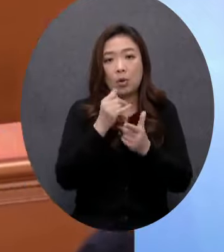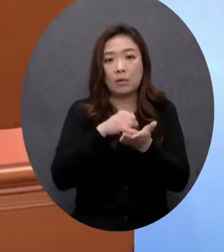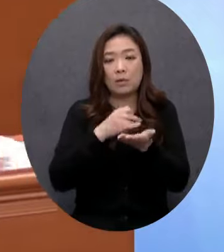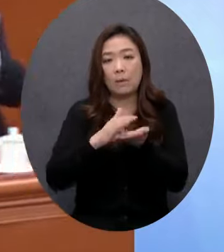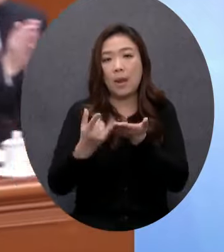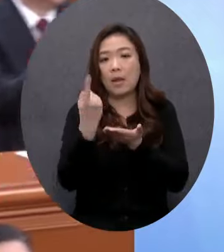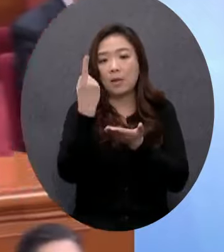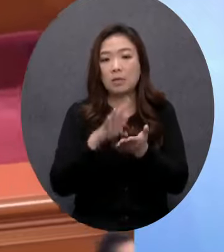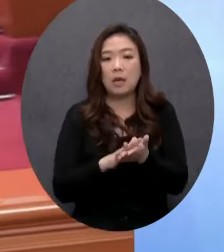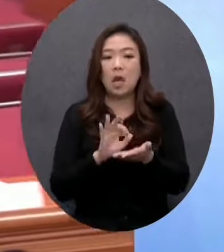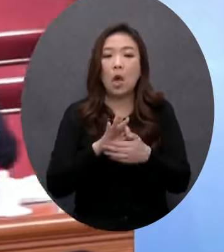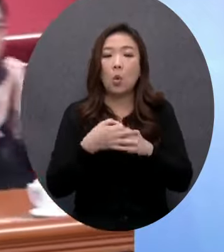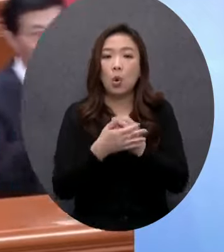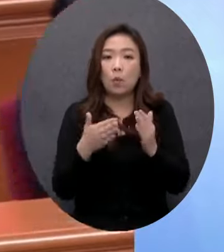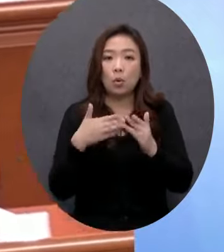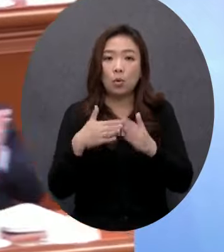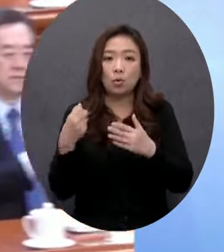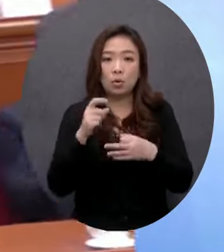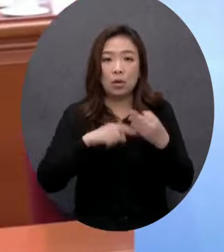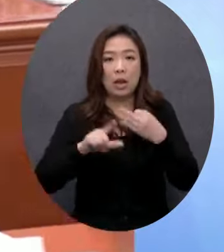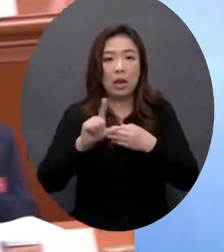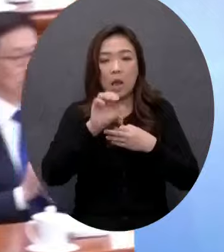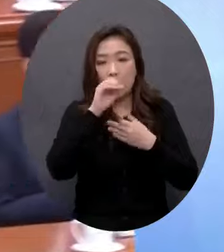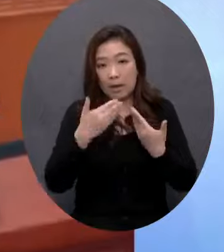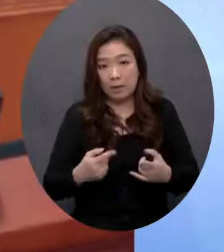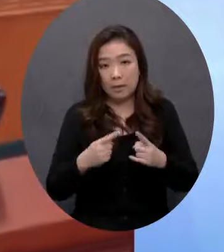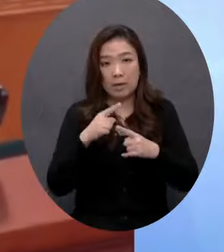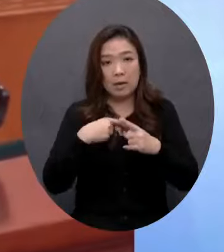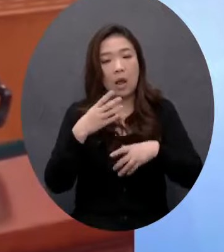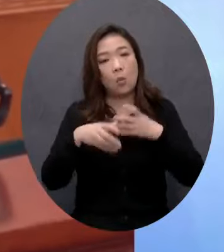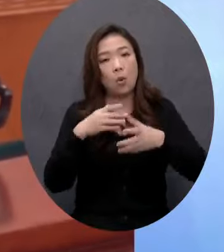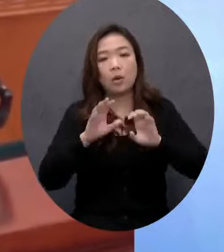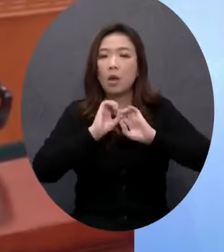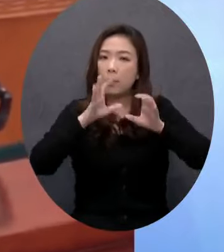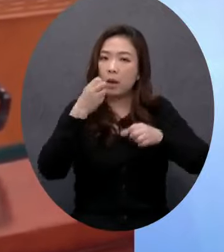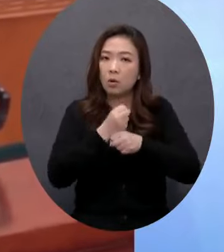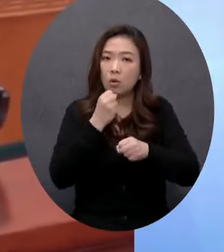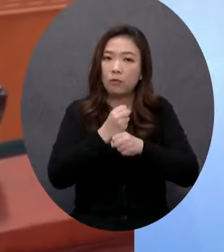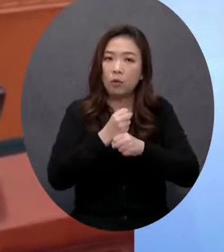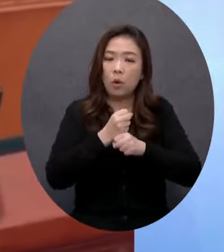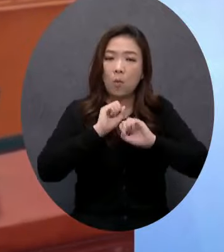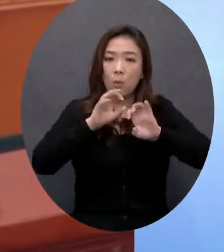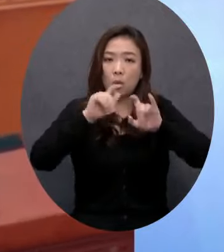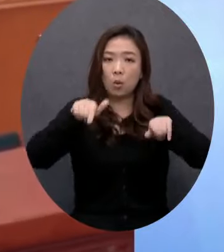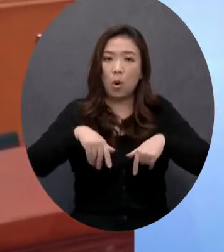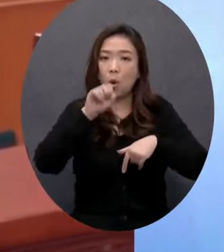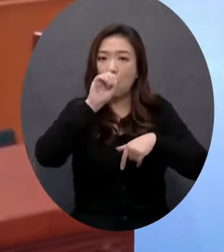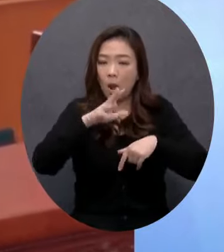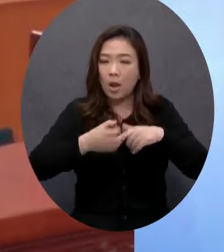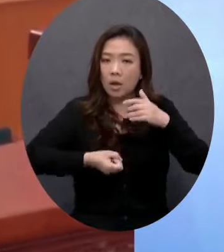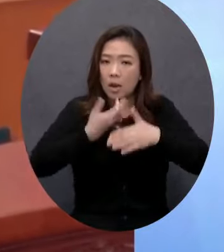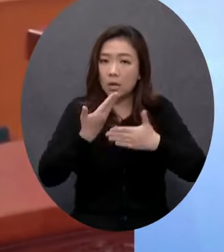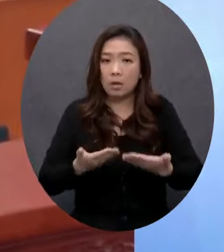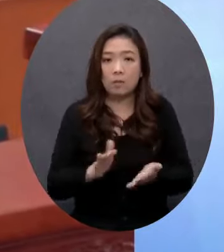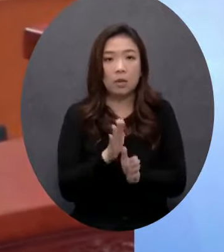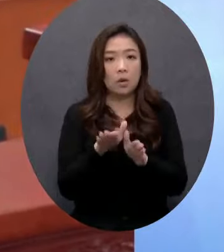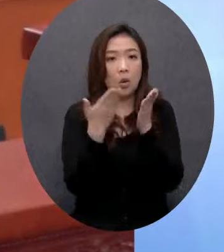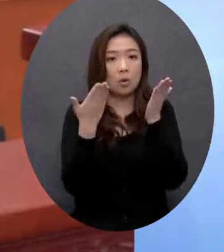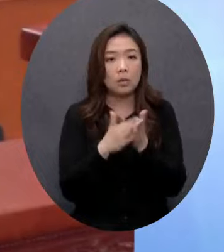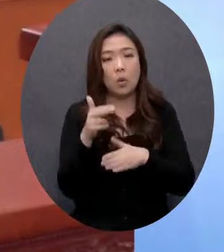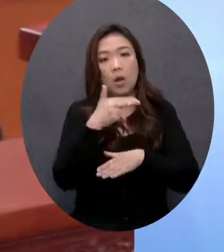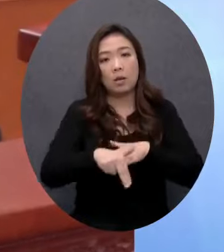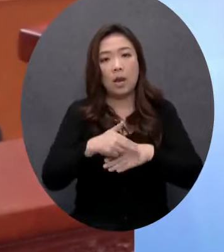务院总理李强是在今年人大会议发表政府工作报告的时候提到，由今年开始计